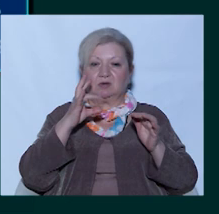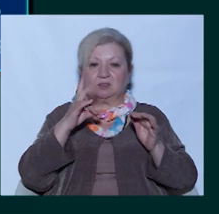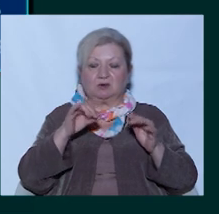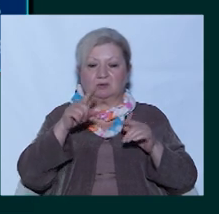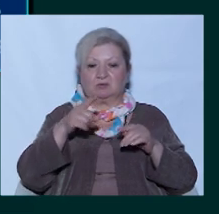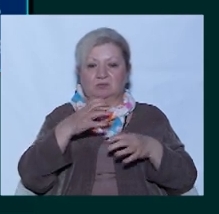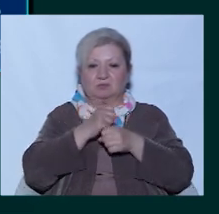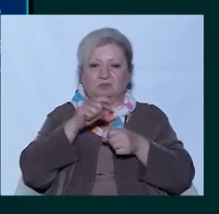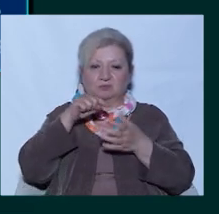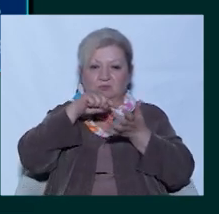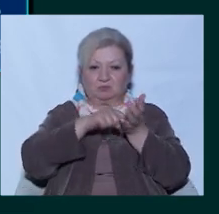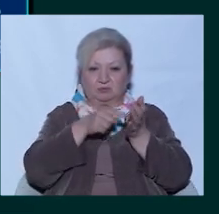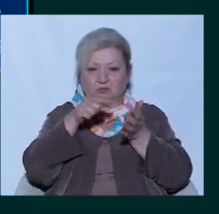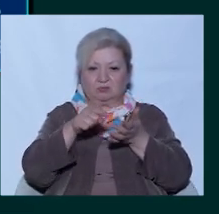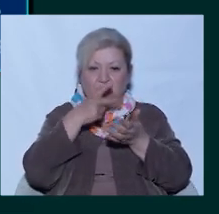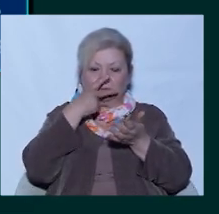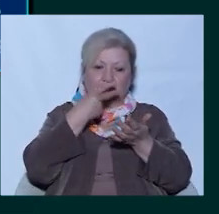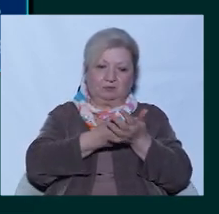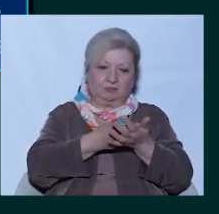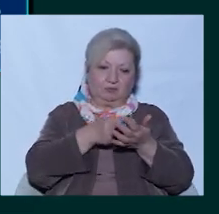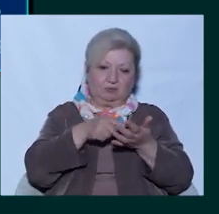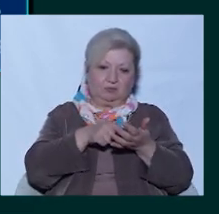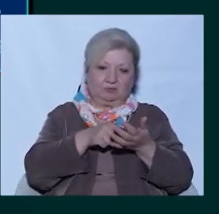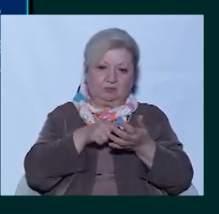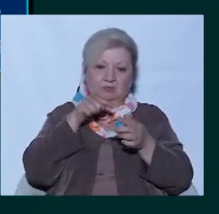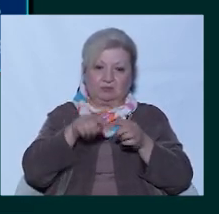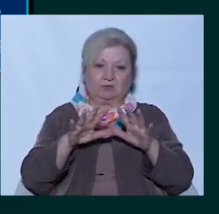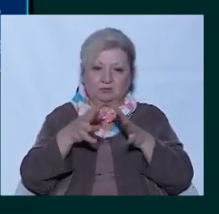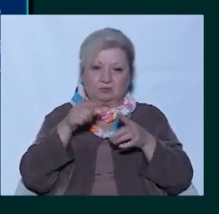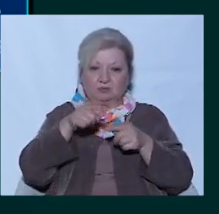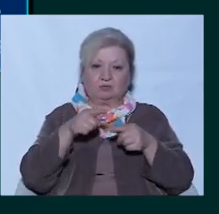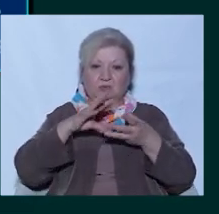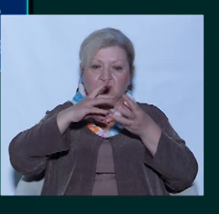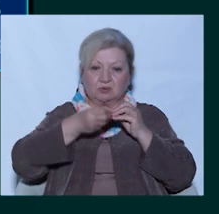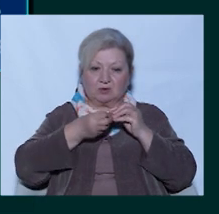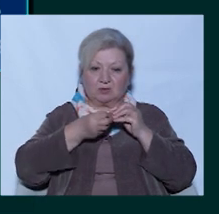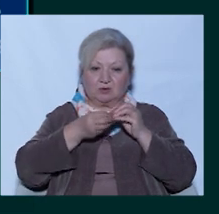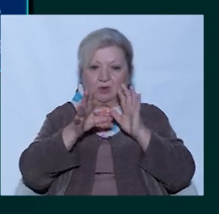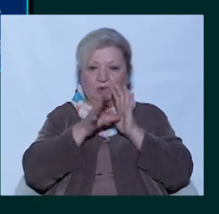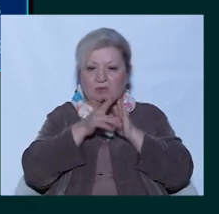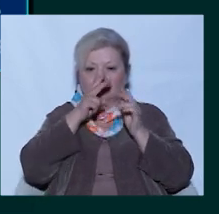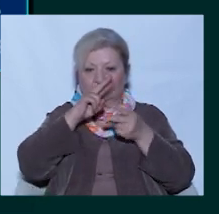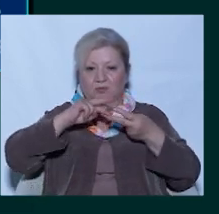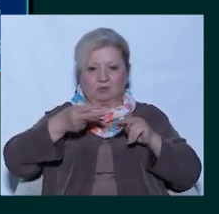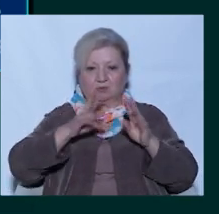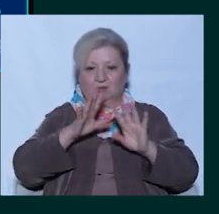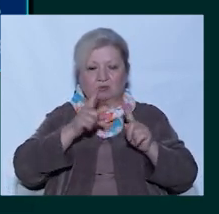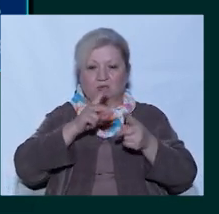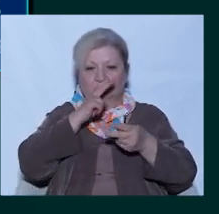მაქსიმალურად ამ შუა წერტილში მიაღწია. ამ შემთხვევაში ჯამური ენერგია აღარ გვეცვლება, იმიტომ რომ არაფერზე არ